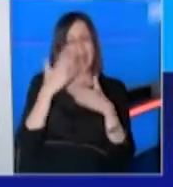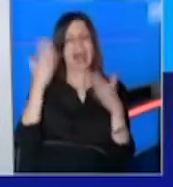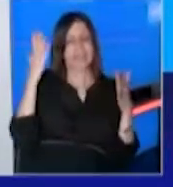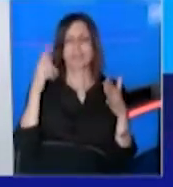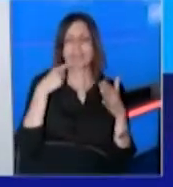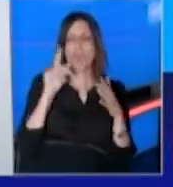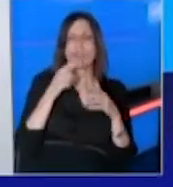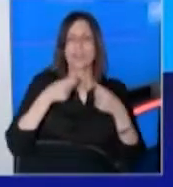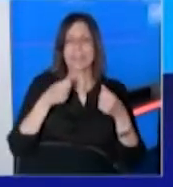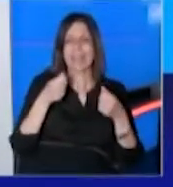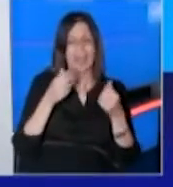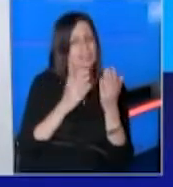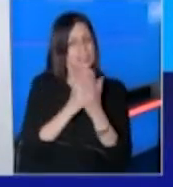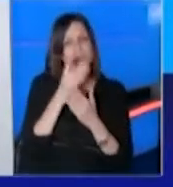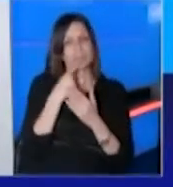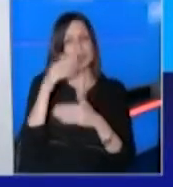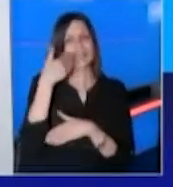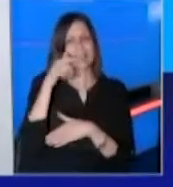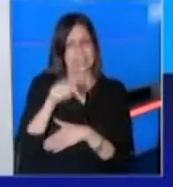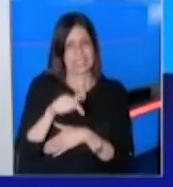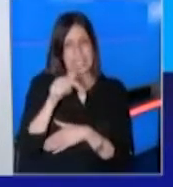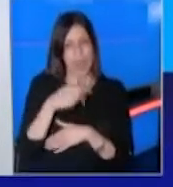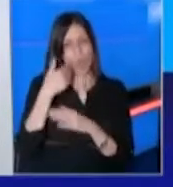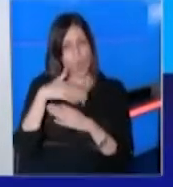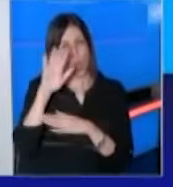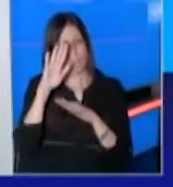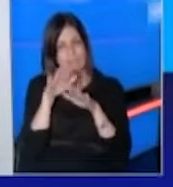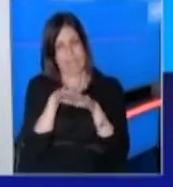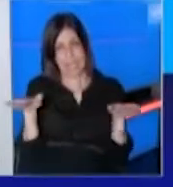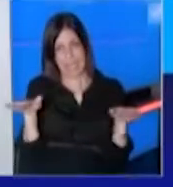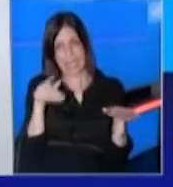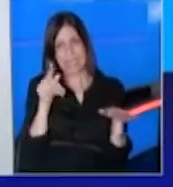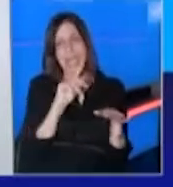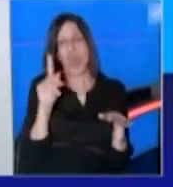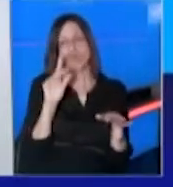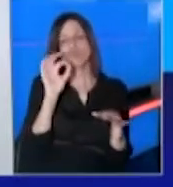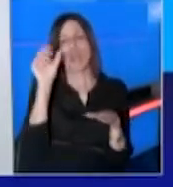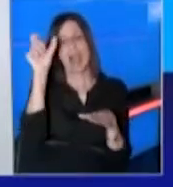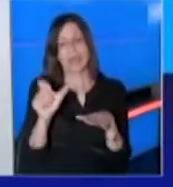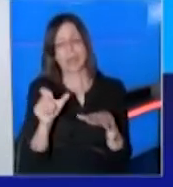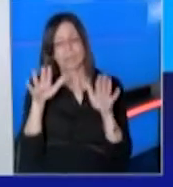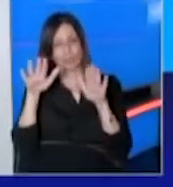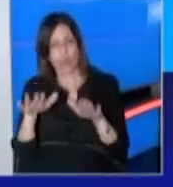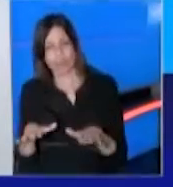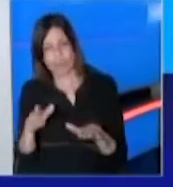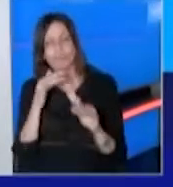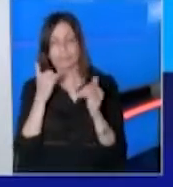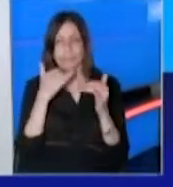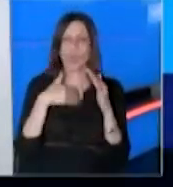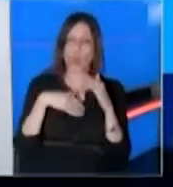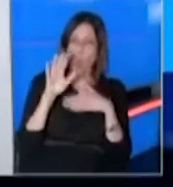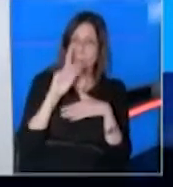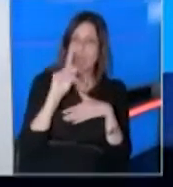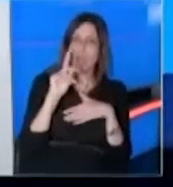נמכרת לצמיתות. אתה אומר בעצם שבמדינת ישראל רוב הקרקע היא לא של האדם שיושב עליה. רובה ככולה